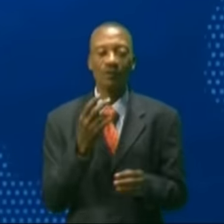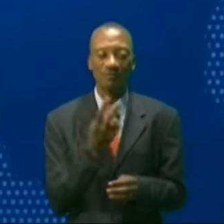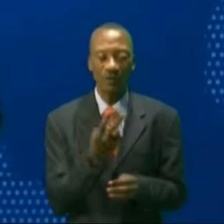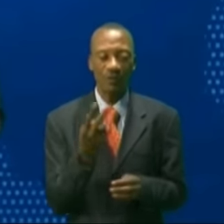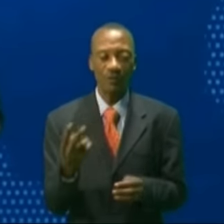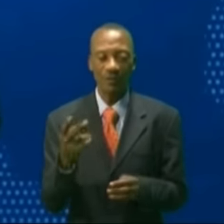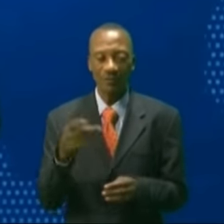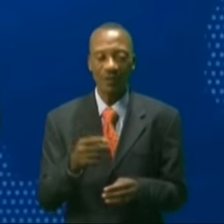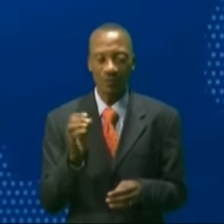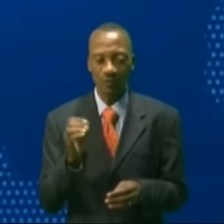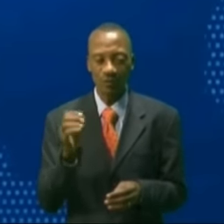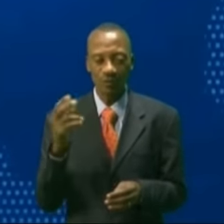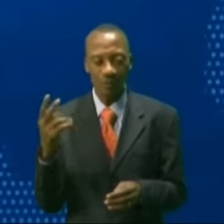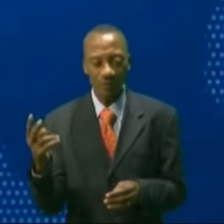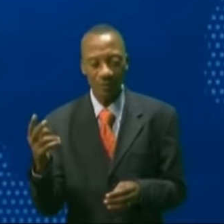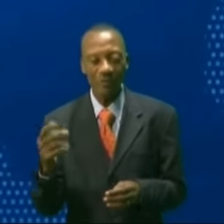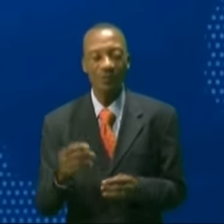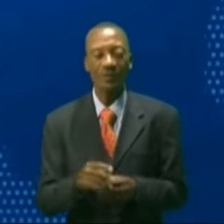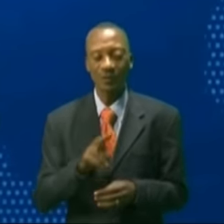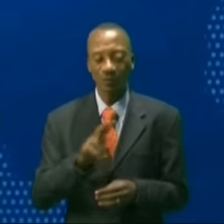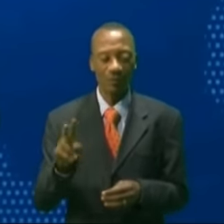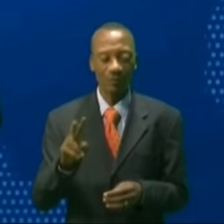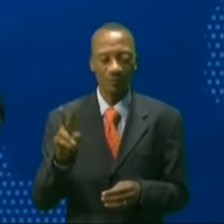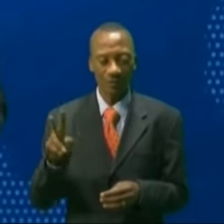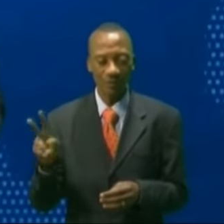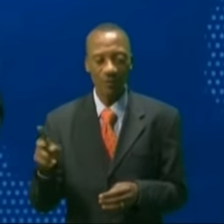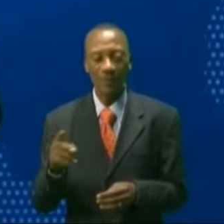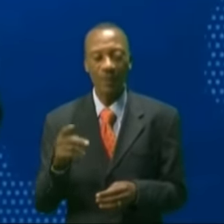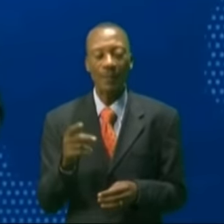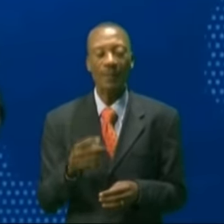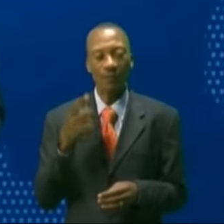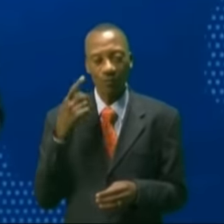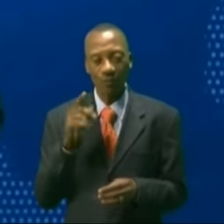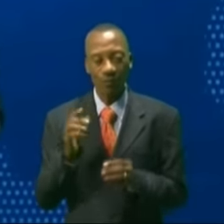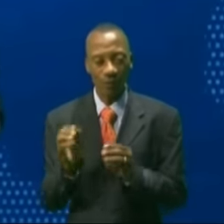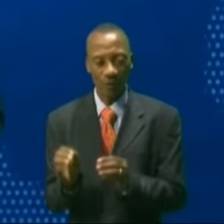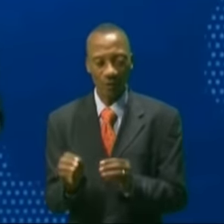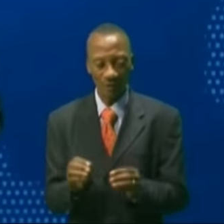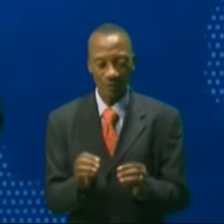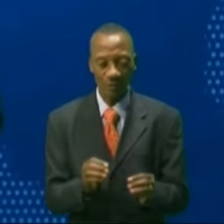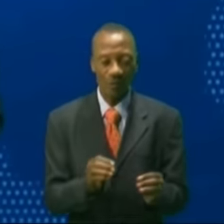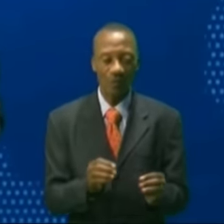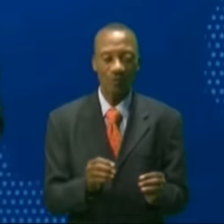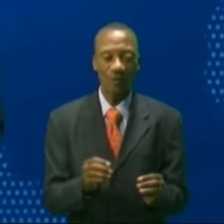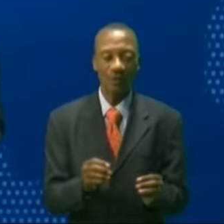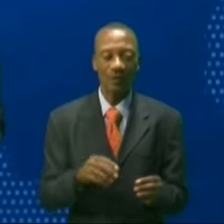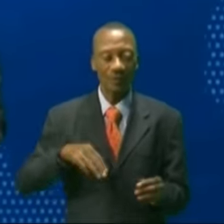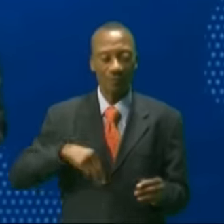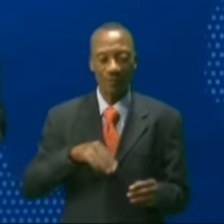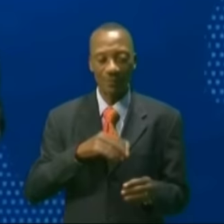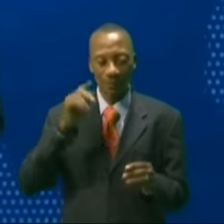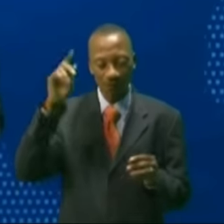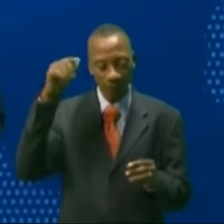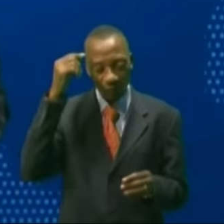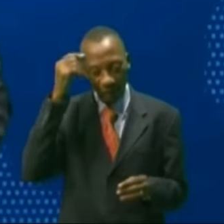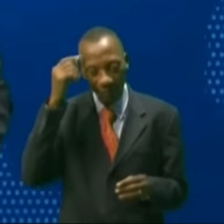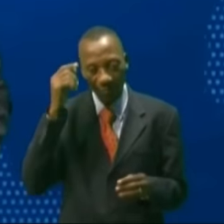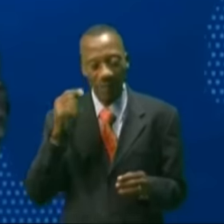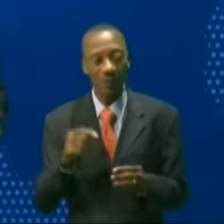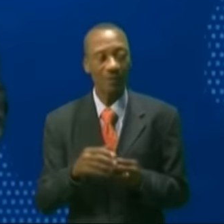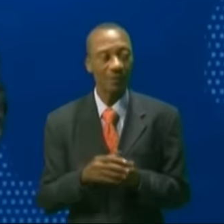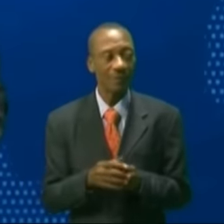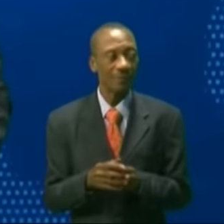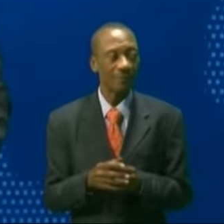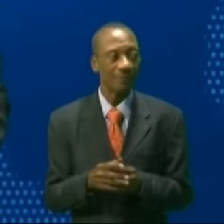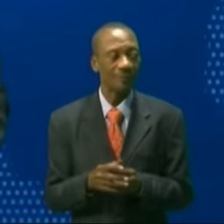22/002 du 7 janvier 2022 portant organisation et fonctionnement du gouvernement, modalités de collaboration entre le